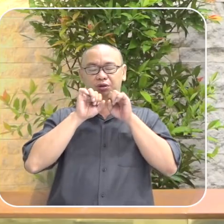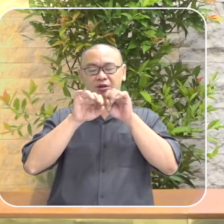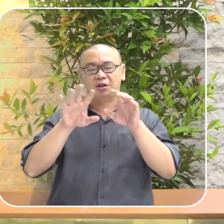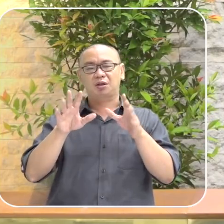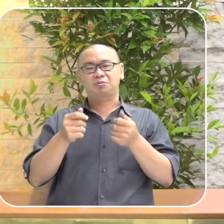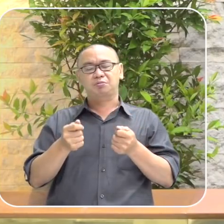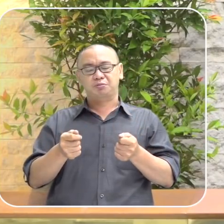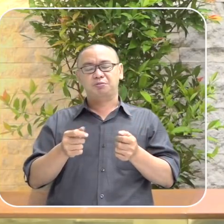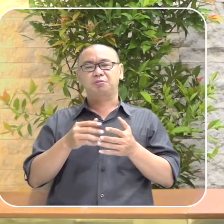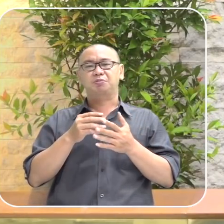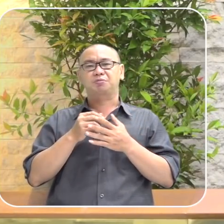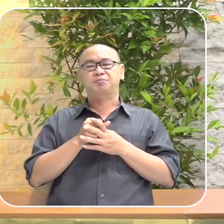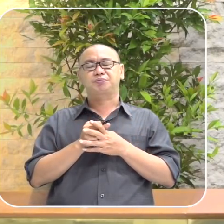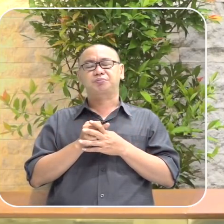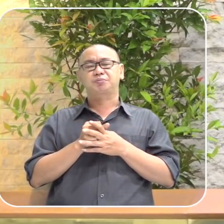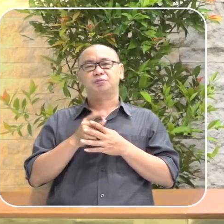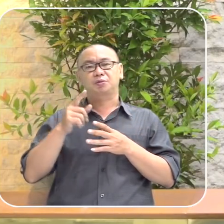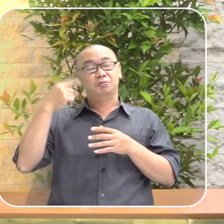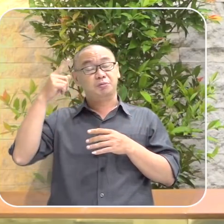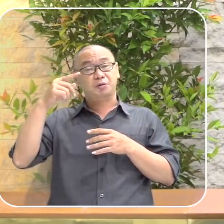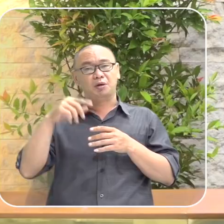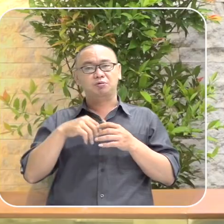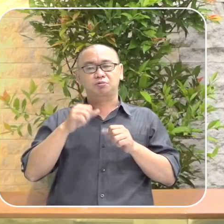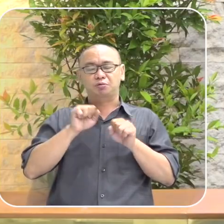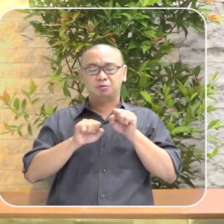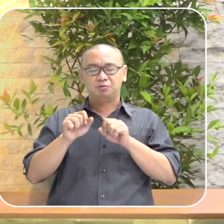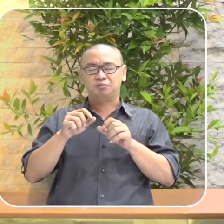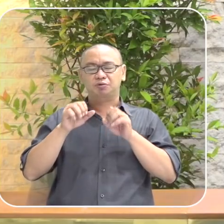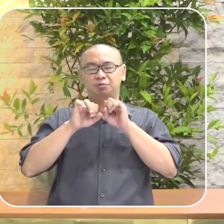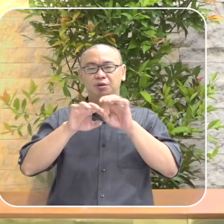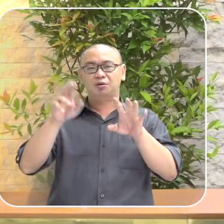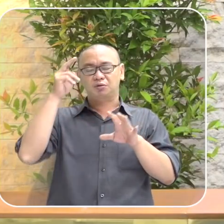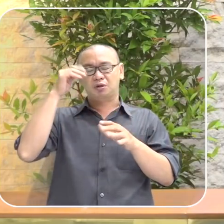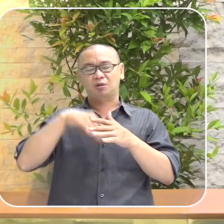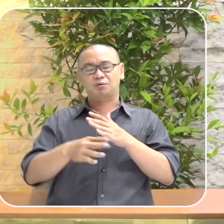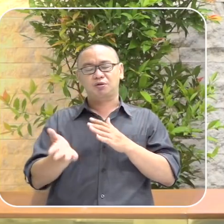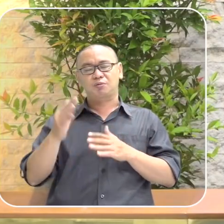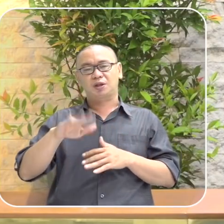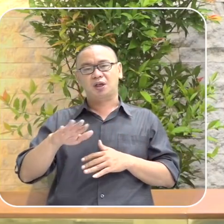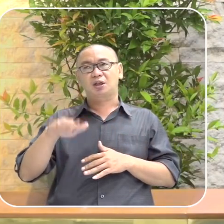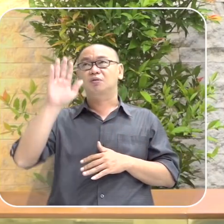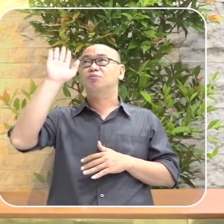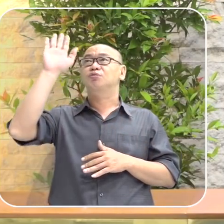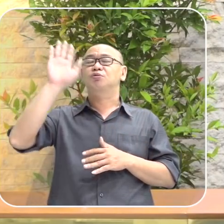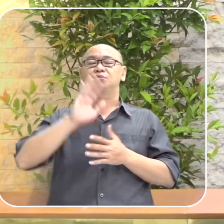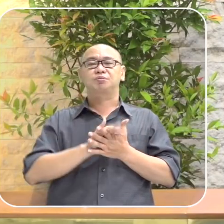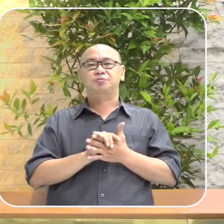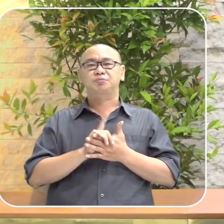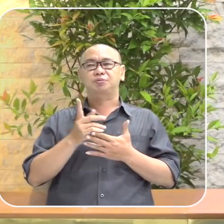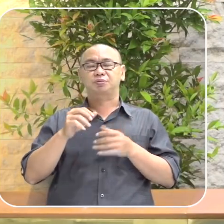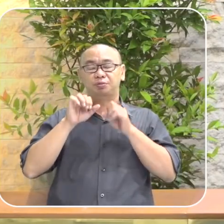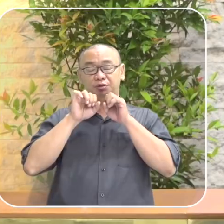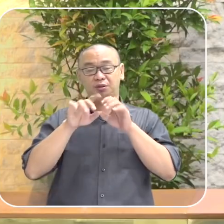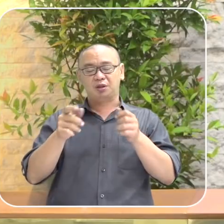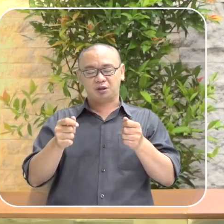di dalam setiap pemberlakuan firman dalam kehidupan anak-anak-Mu. Kami serahkan ya Bapa saat pemberitaan firman Tuhan hari ini di